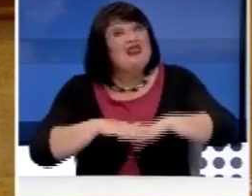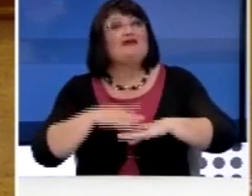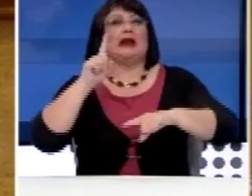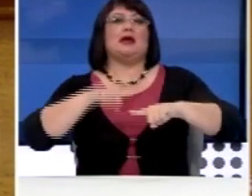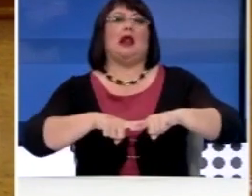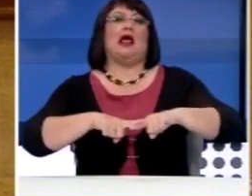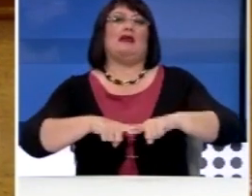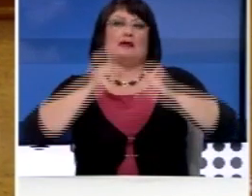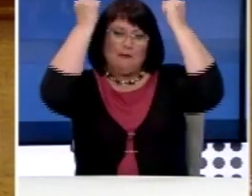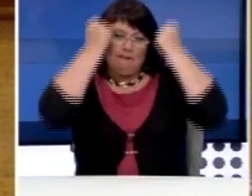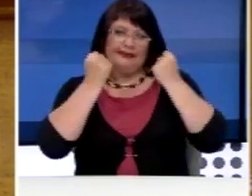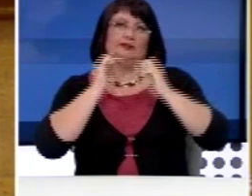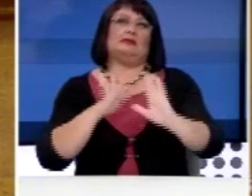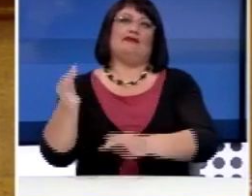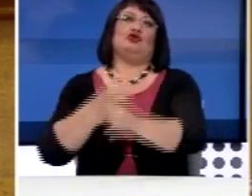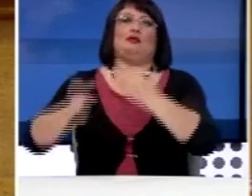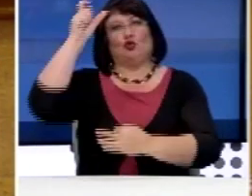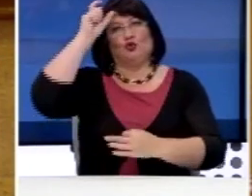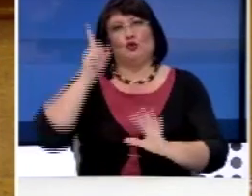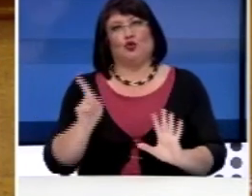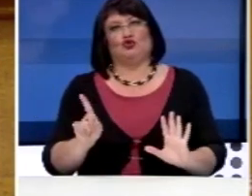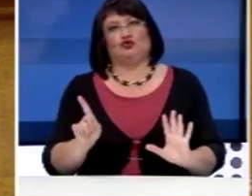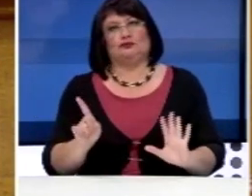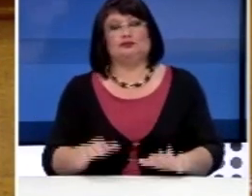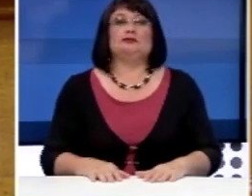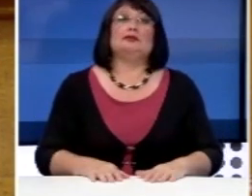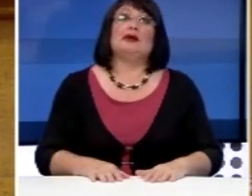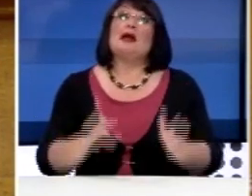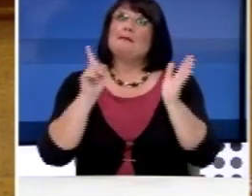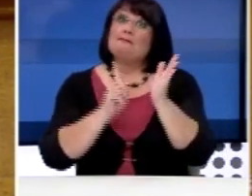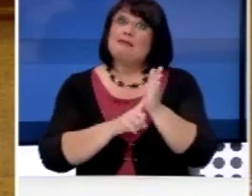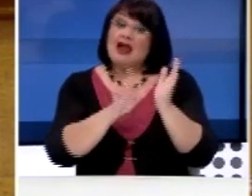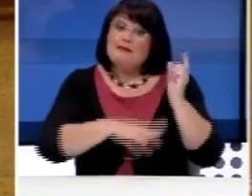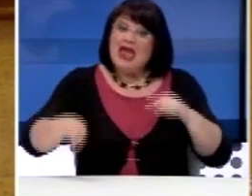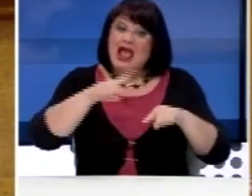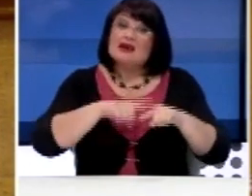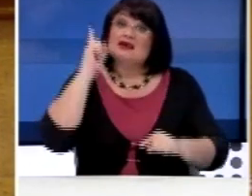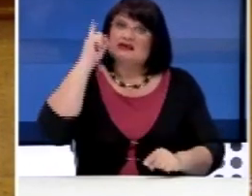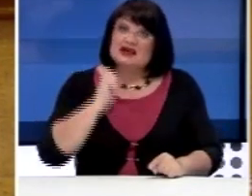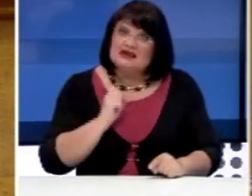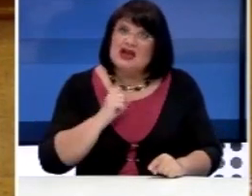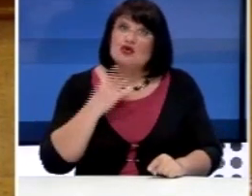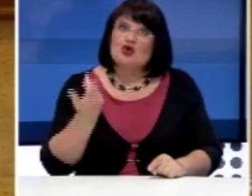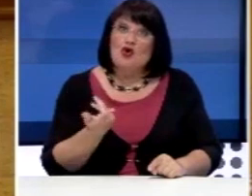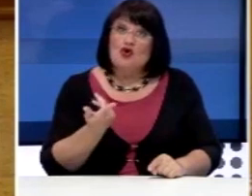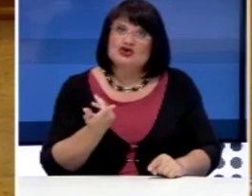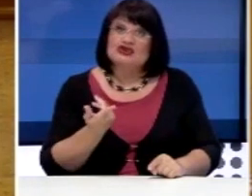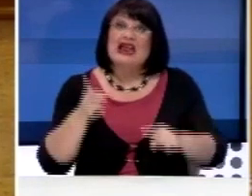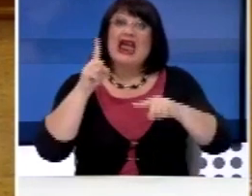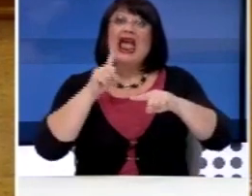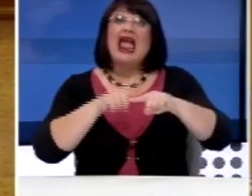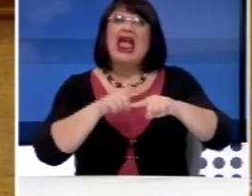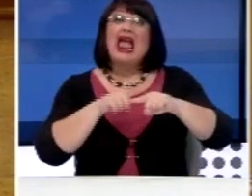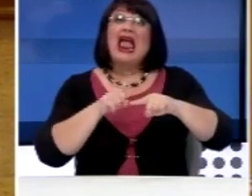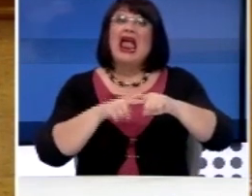που θα ζημιωθεί. Όπως ξέρουμε εμείς, είπε, πρέπει να ξέρουν και οι Έλληνες γείτονες πως όσοι ρίχνουν την Ελλάδα μπροστά